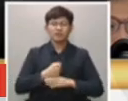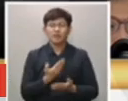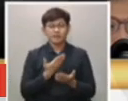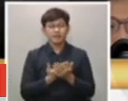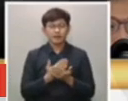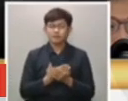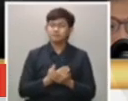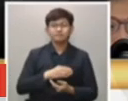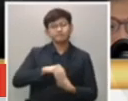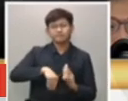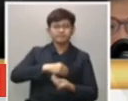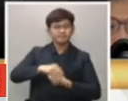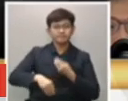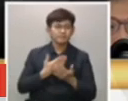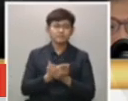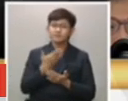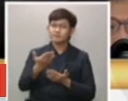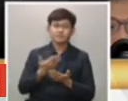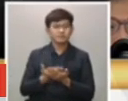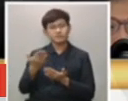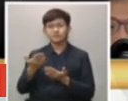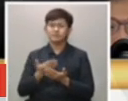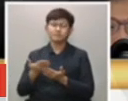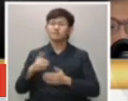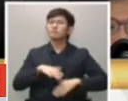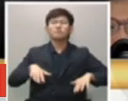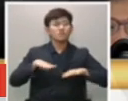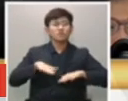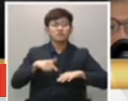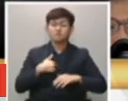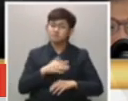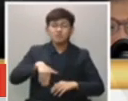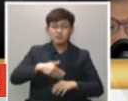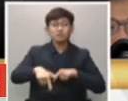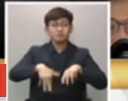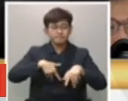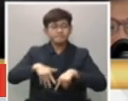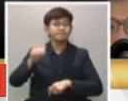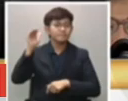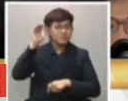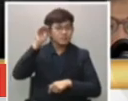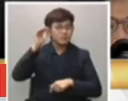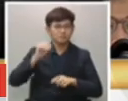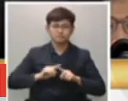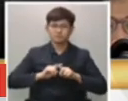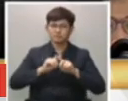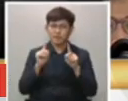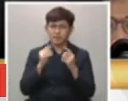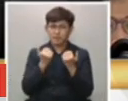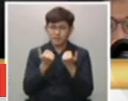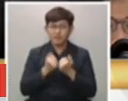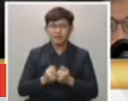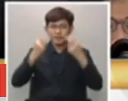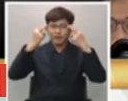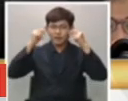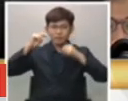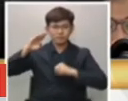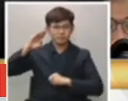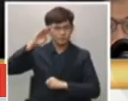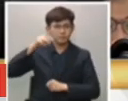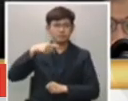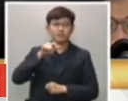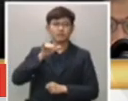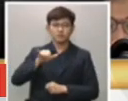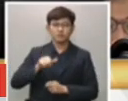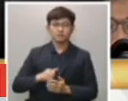ญหาเศรษฐกิจด้วยการจับจ่ายใช้จ่ายอย่างปกติคนก็ทำแต่สำหรับนายกรัฐมนตรีท่านประยุทธ์จันทร์โอชา